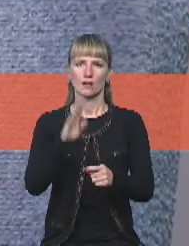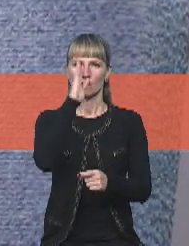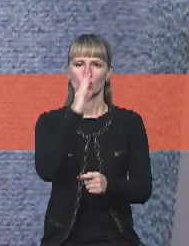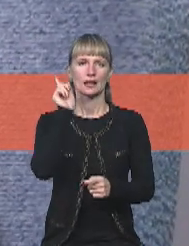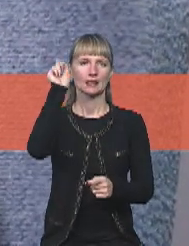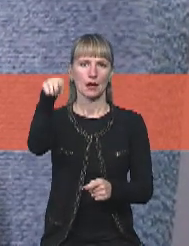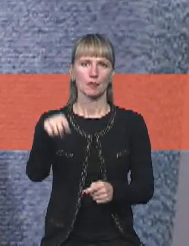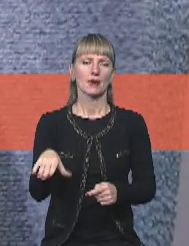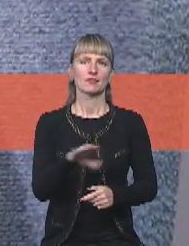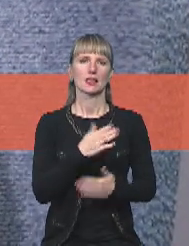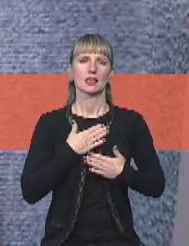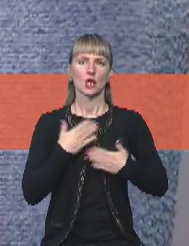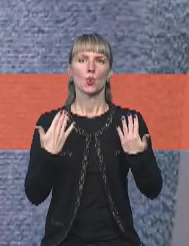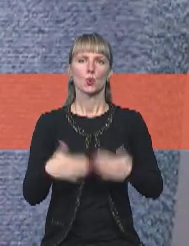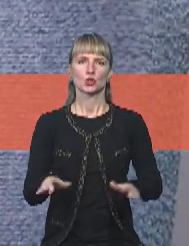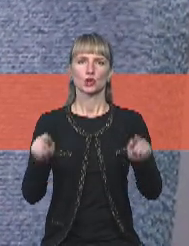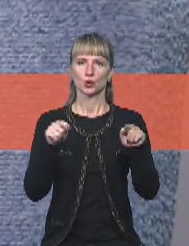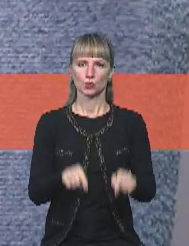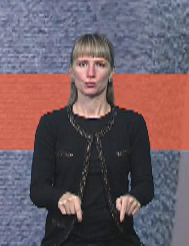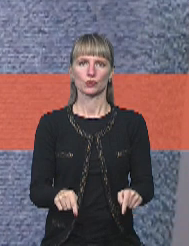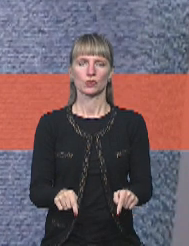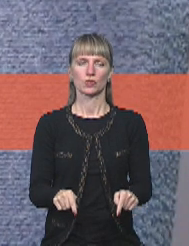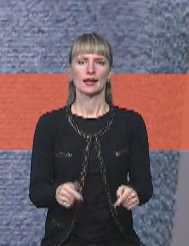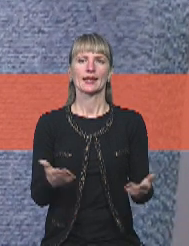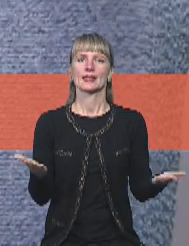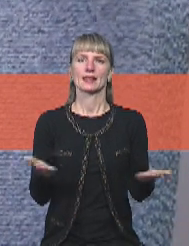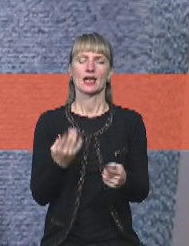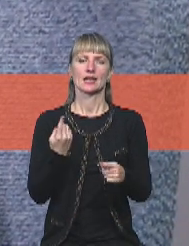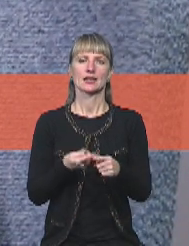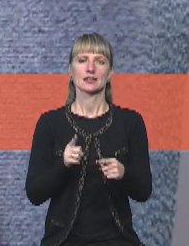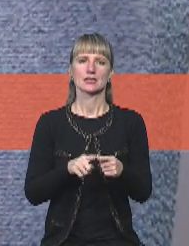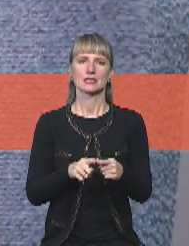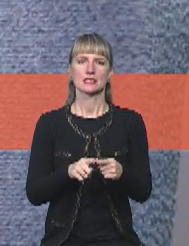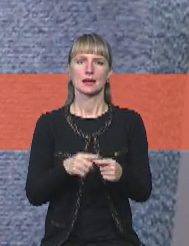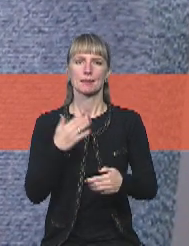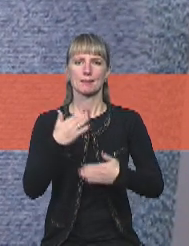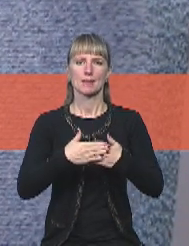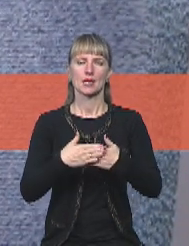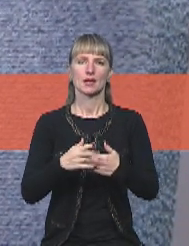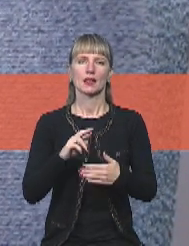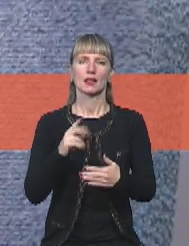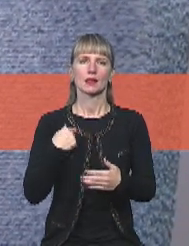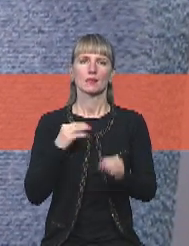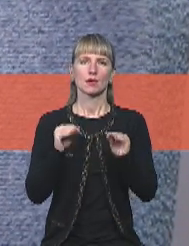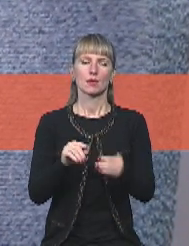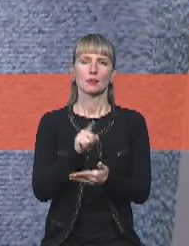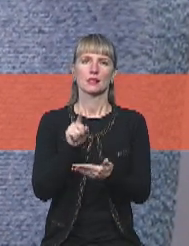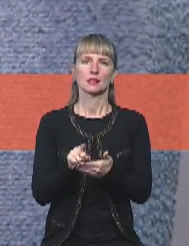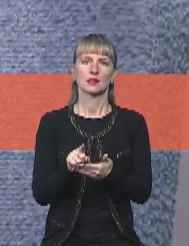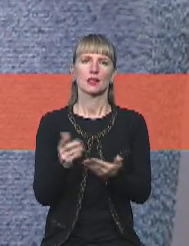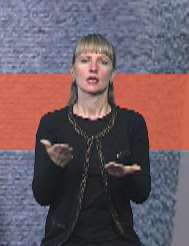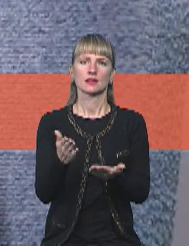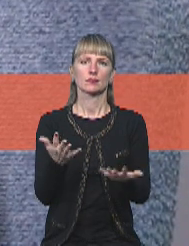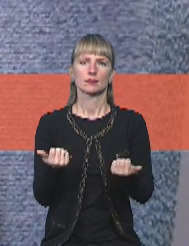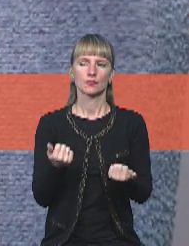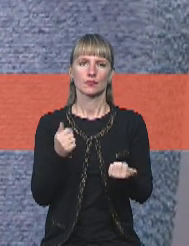всі наші вже тут. Як це, перед тим, як я поставлю питання, як це приймаєш